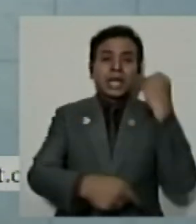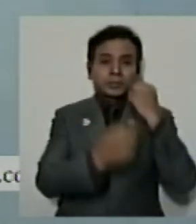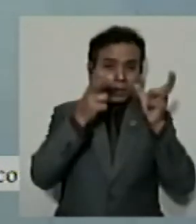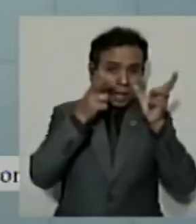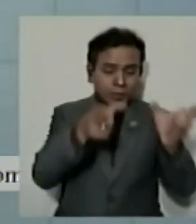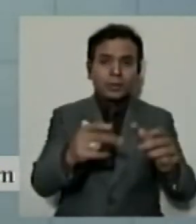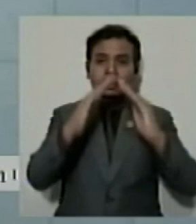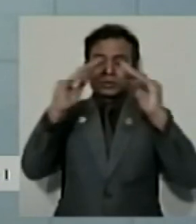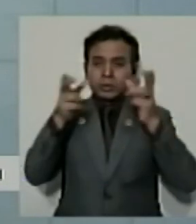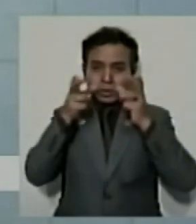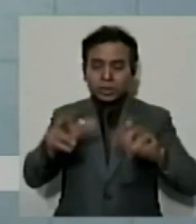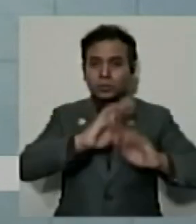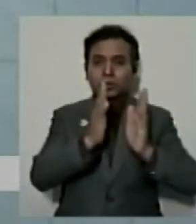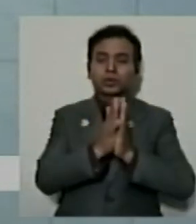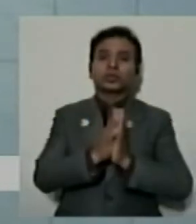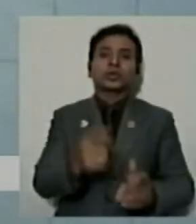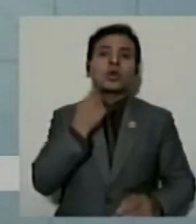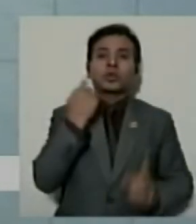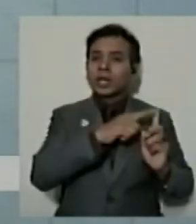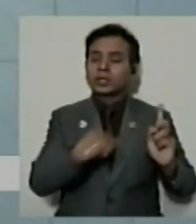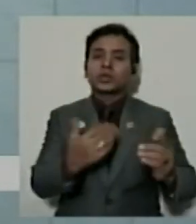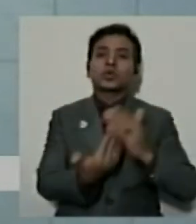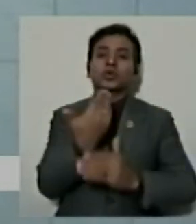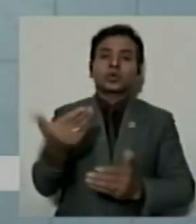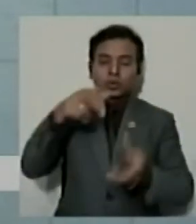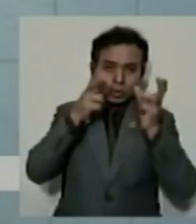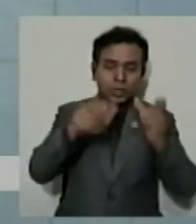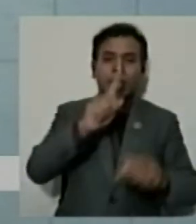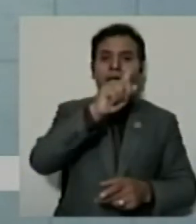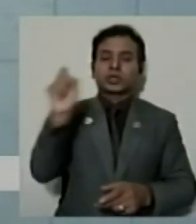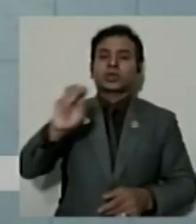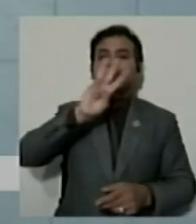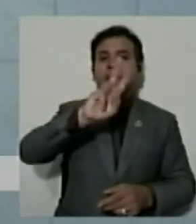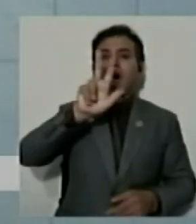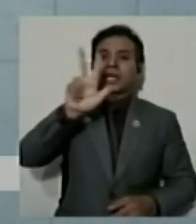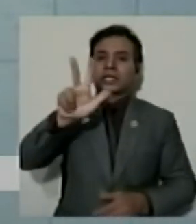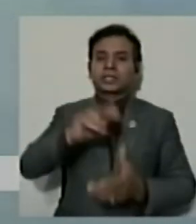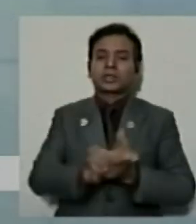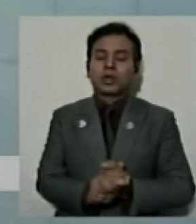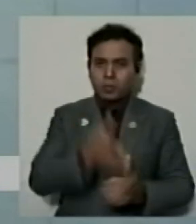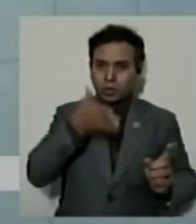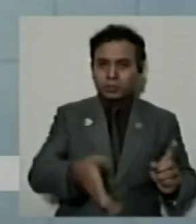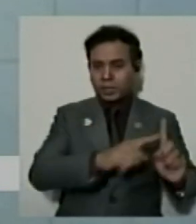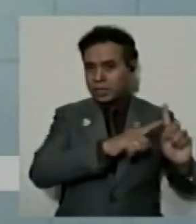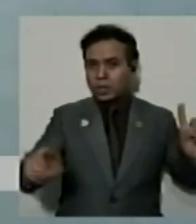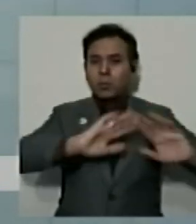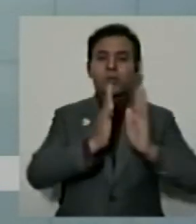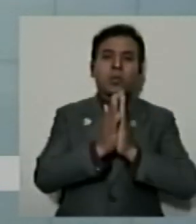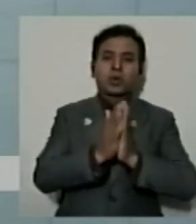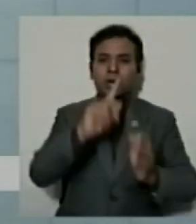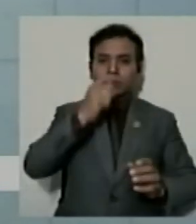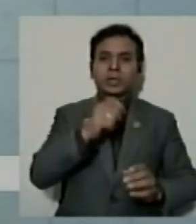বর্তমানে আছেন 1420 জন। আইসোলেশন থেকে 24 ঘন্টায় ছাড় পেয়েছেন 58 জন এবং এ পর্যন্ত ছাড়